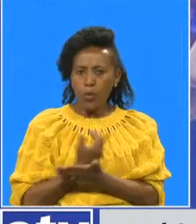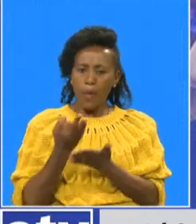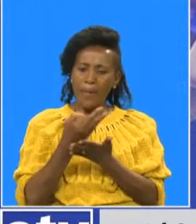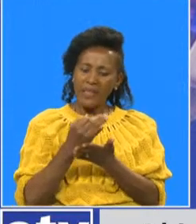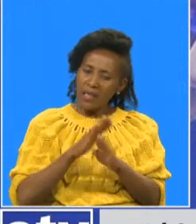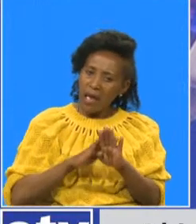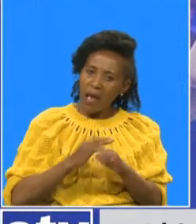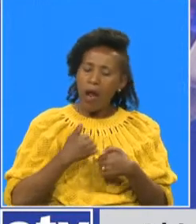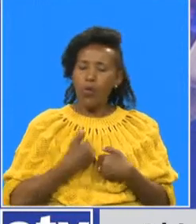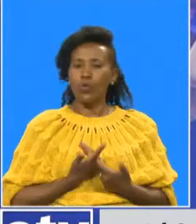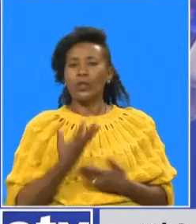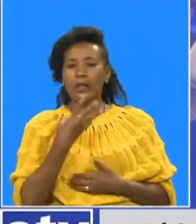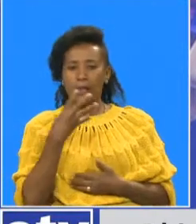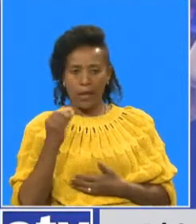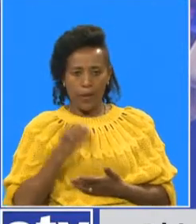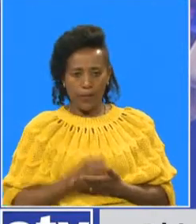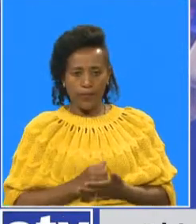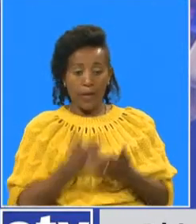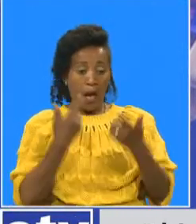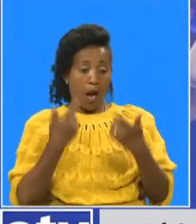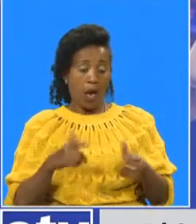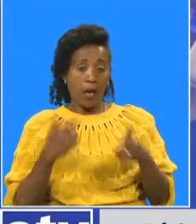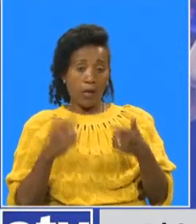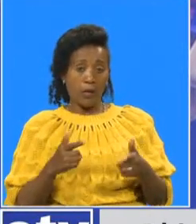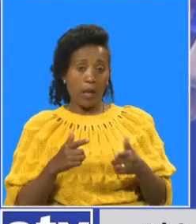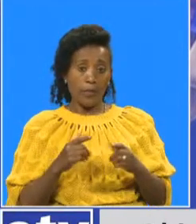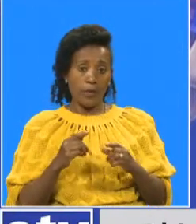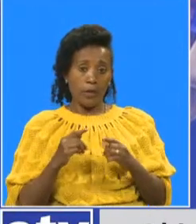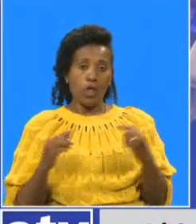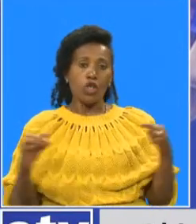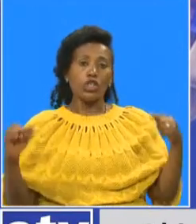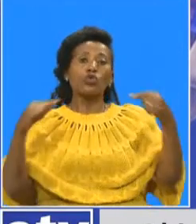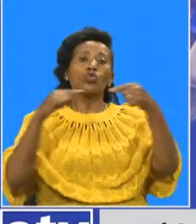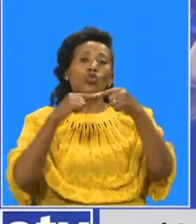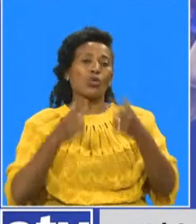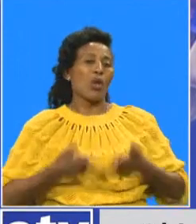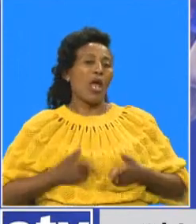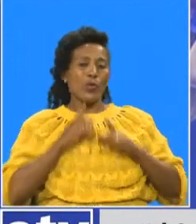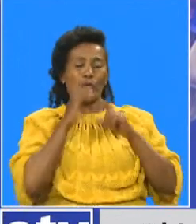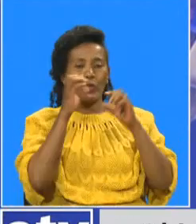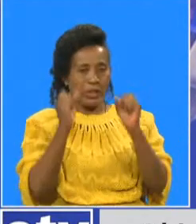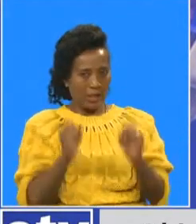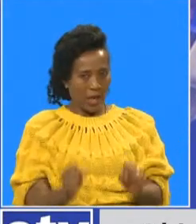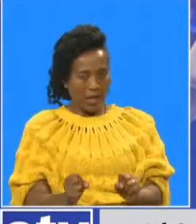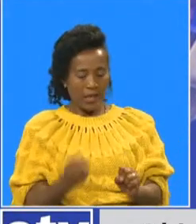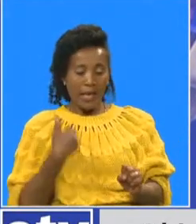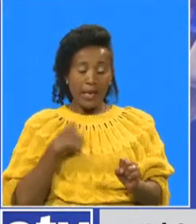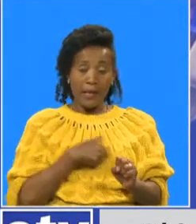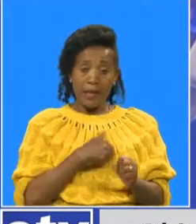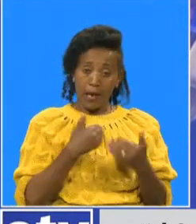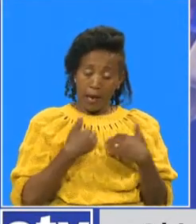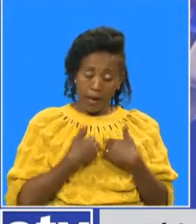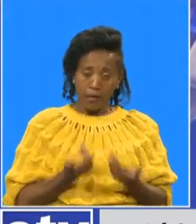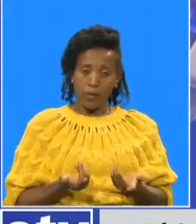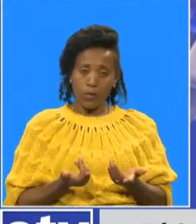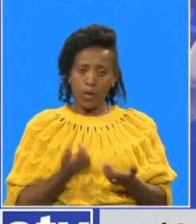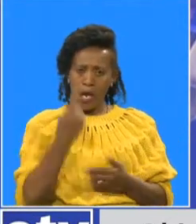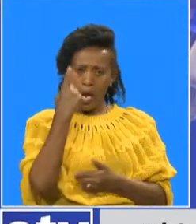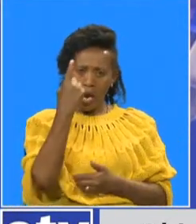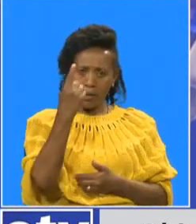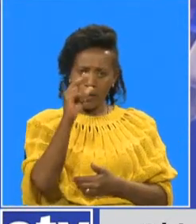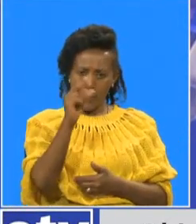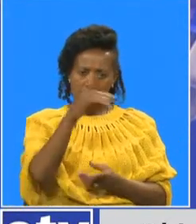ላይ ያሉ አሉ እና አጋጣሚ ኮኔክሽኑ ላይኖራቸው ይችላል ብዬ ነው። እኛ ጋር ያለው